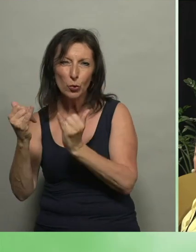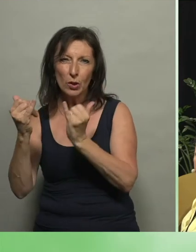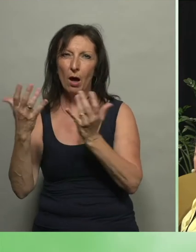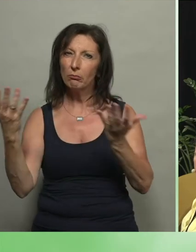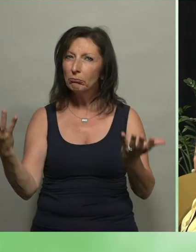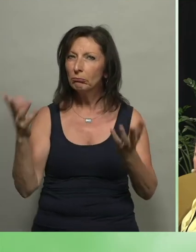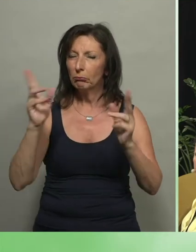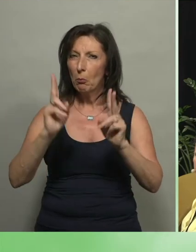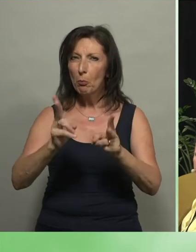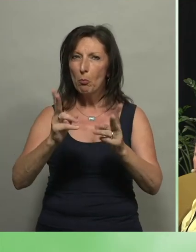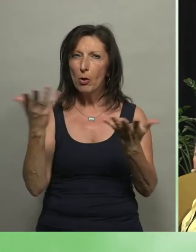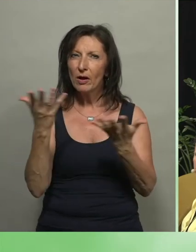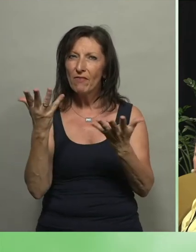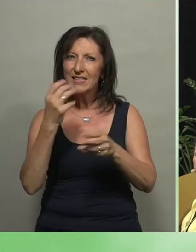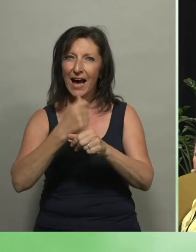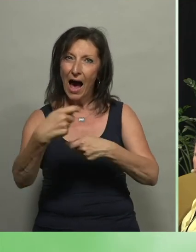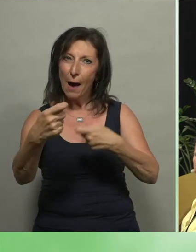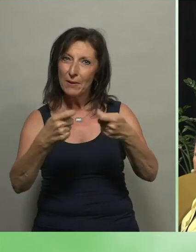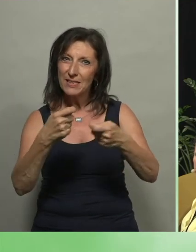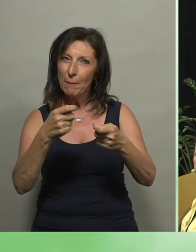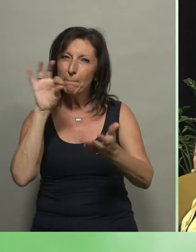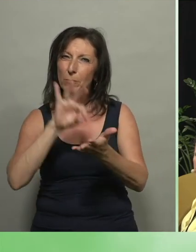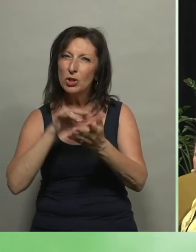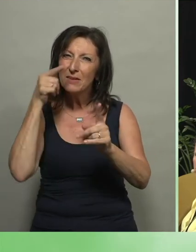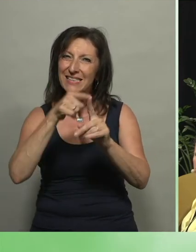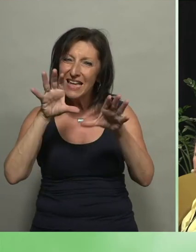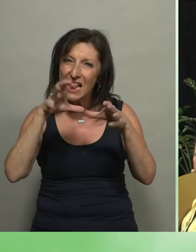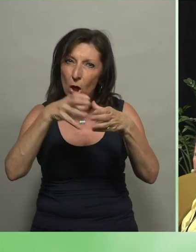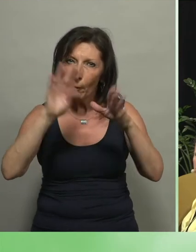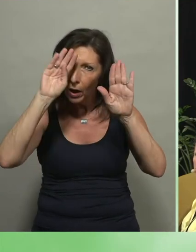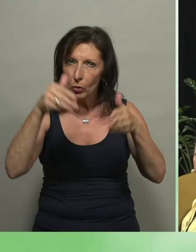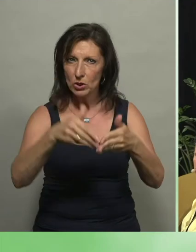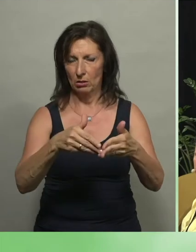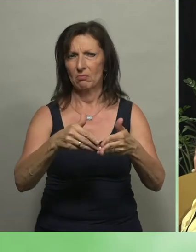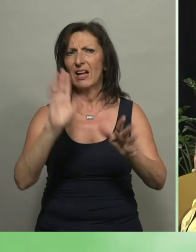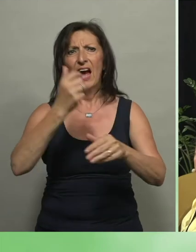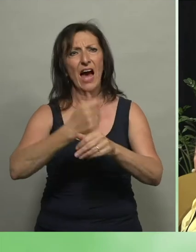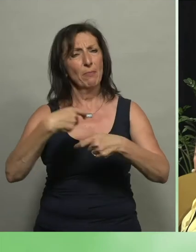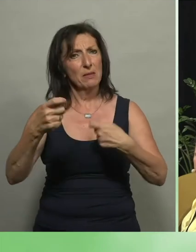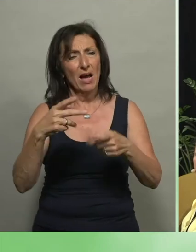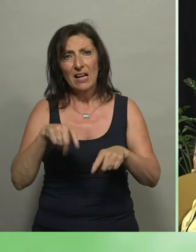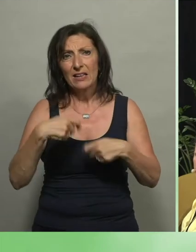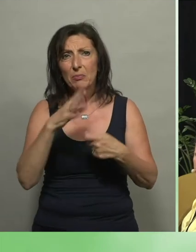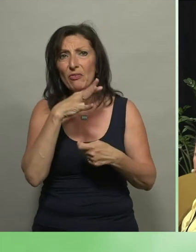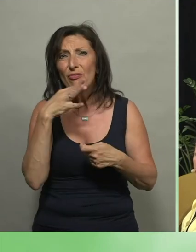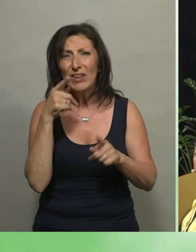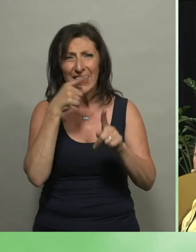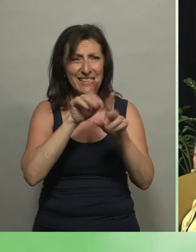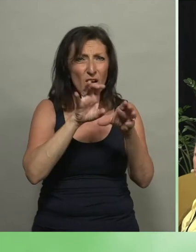auf Zielgruppen am Arbeitsmarkt näher einzugehen. Und wir haben viele Zielgruppen am Arbeitsmarkt, die